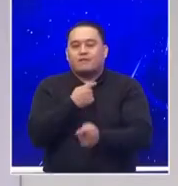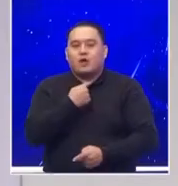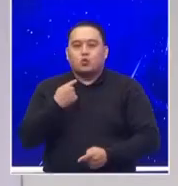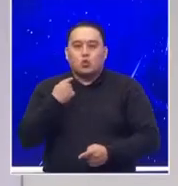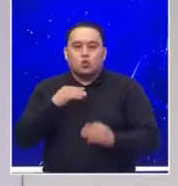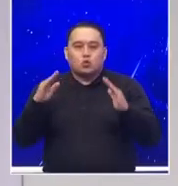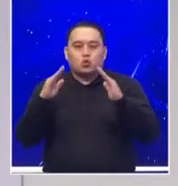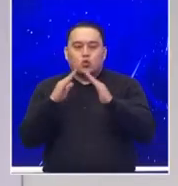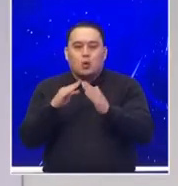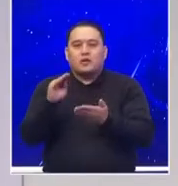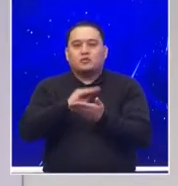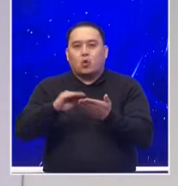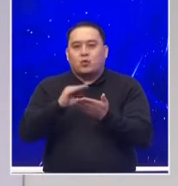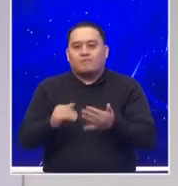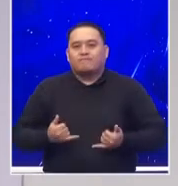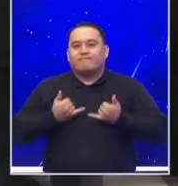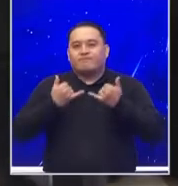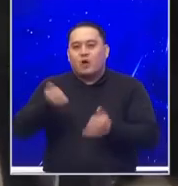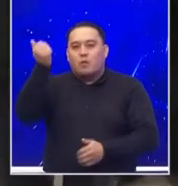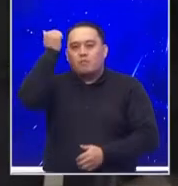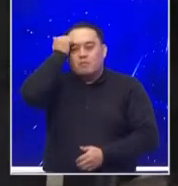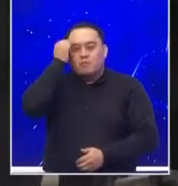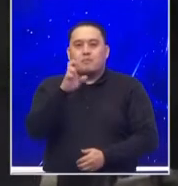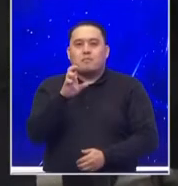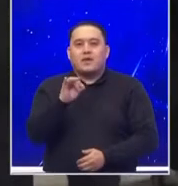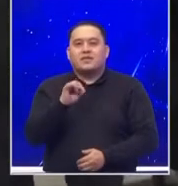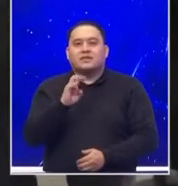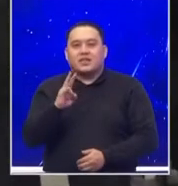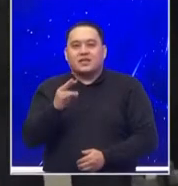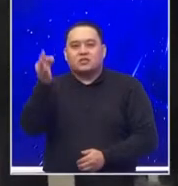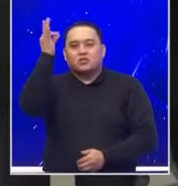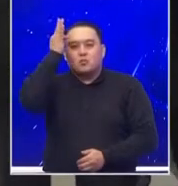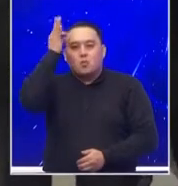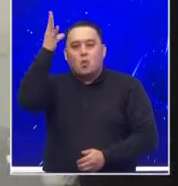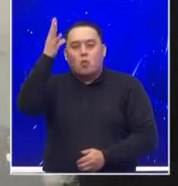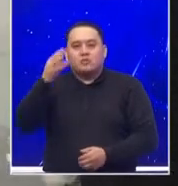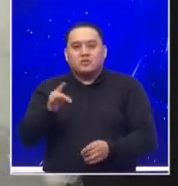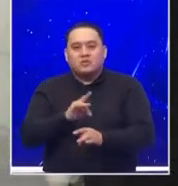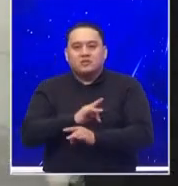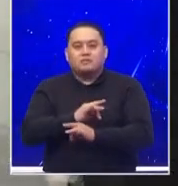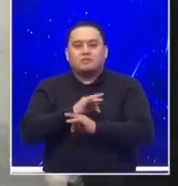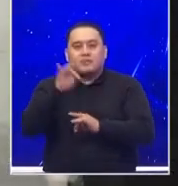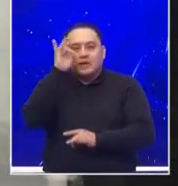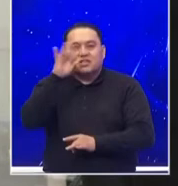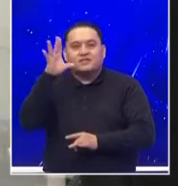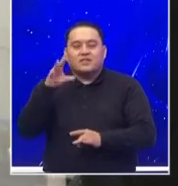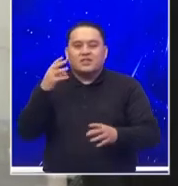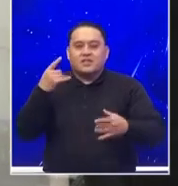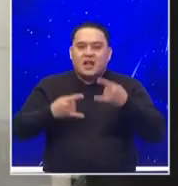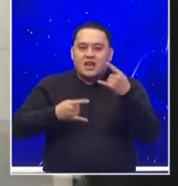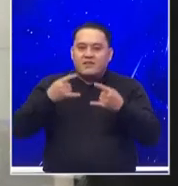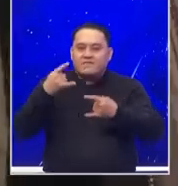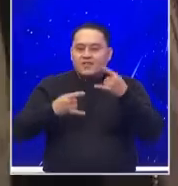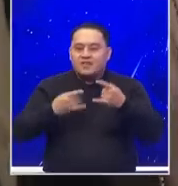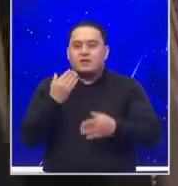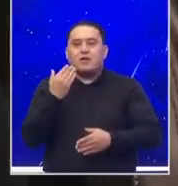журналистов они почтили память своего верного коллеги бесенок урон бека вспомнили взлеты и падения отечественного телевидения в том числе и телеканал